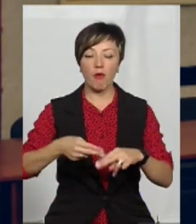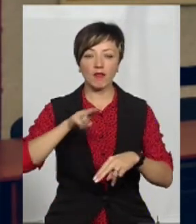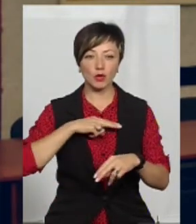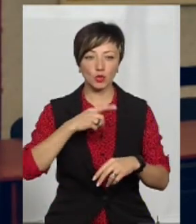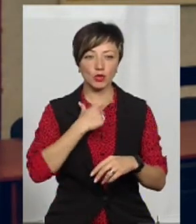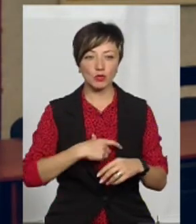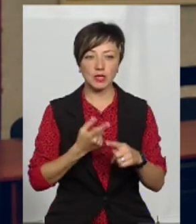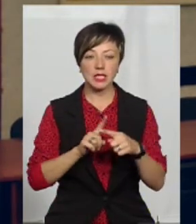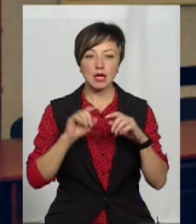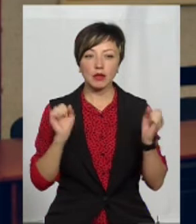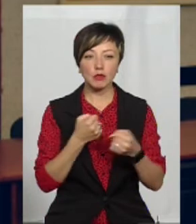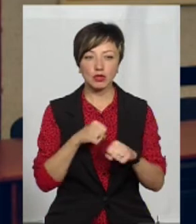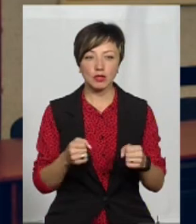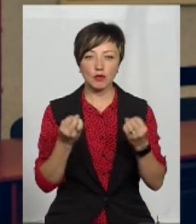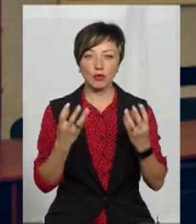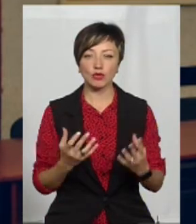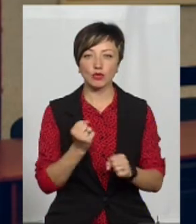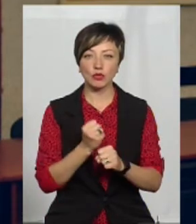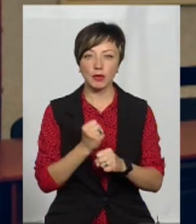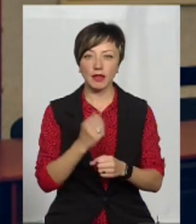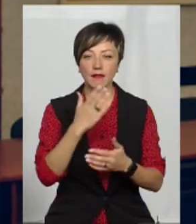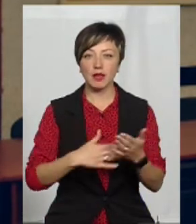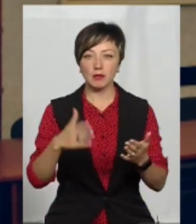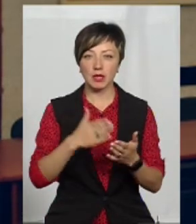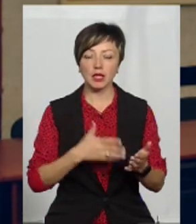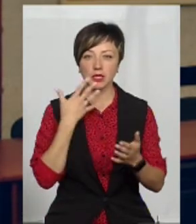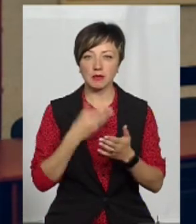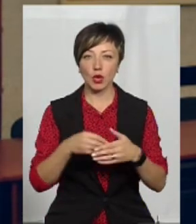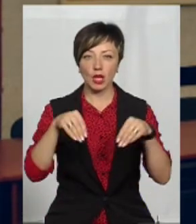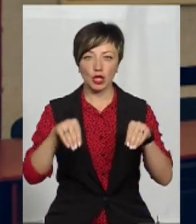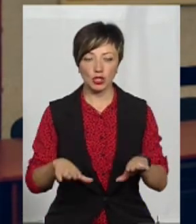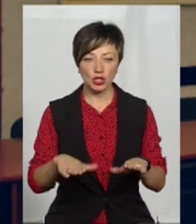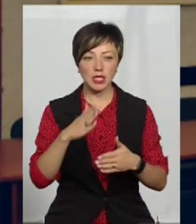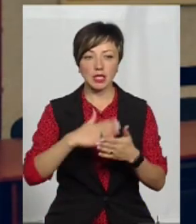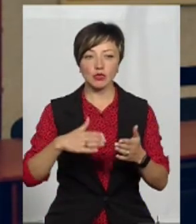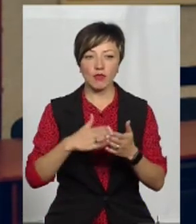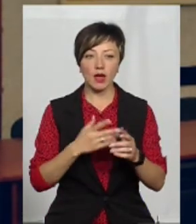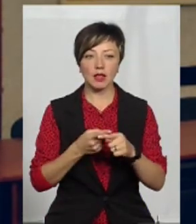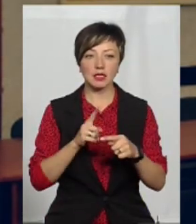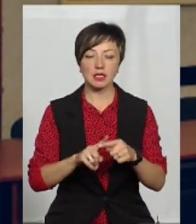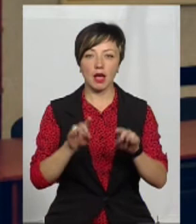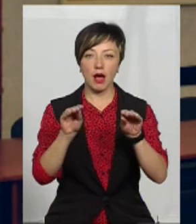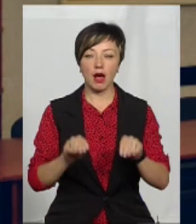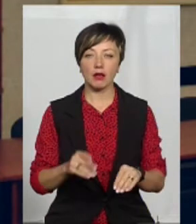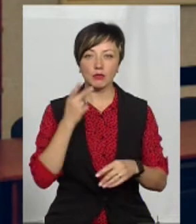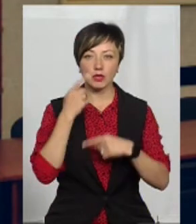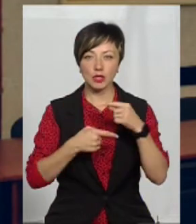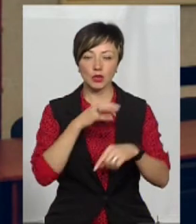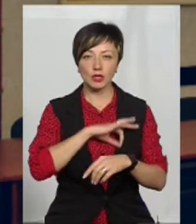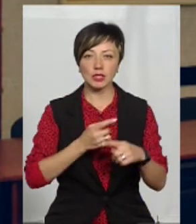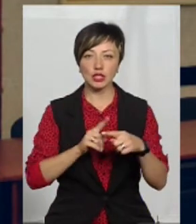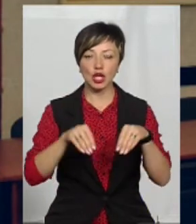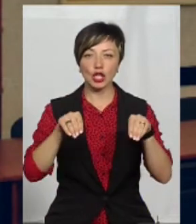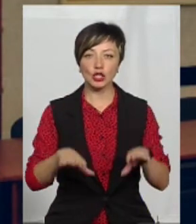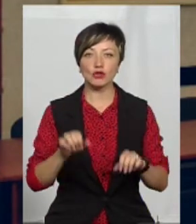то це неможливо просто зробити, відмінити своє рішення. Скасувати цей акт постійного користування і це рішення